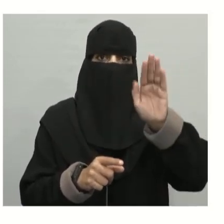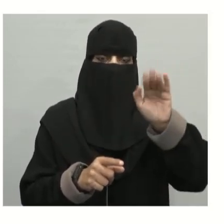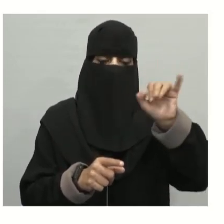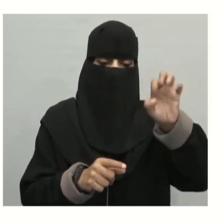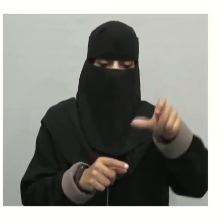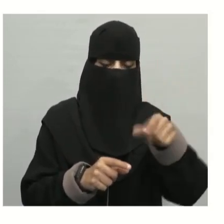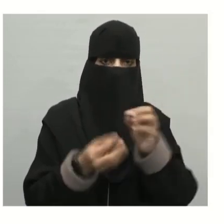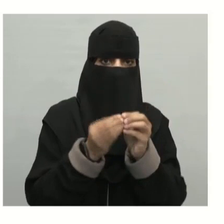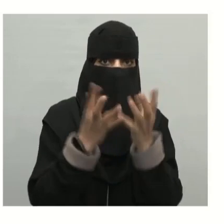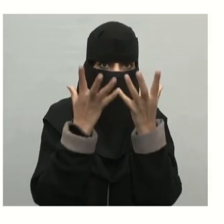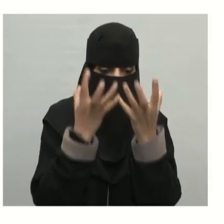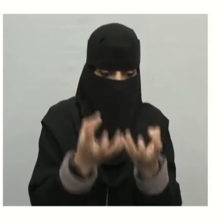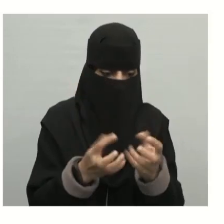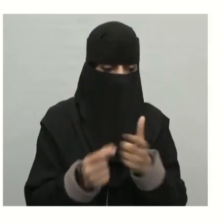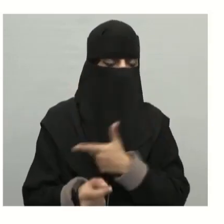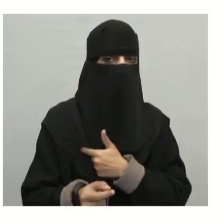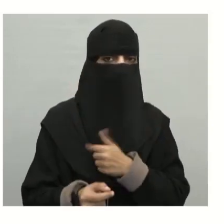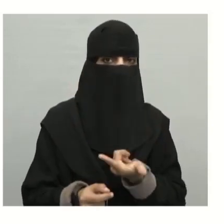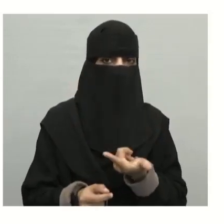يسمى البازلت